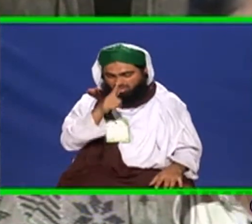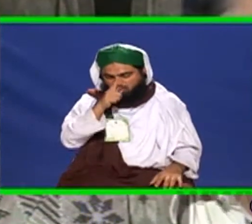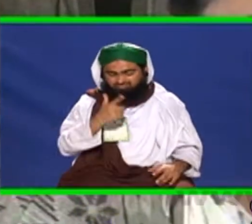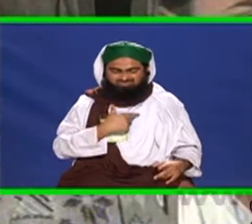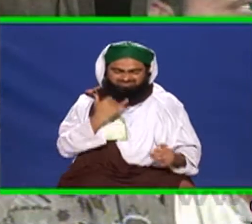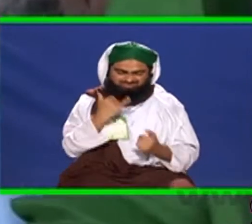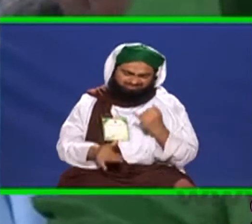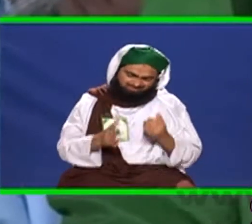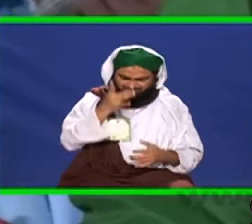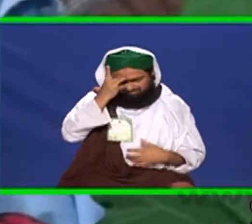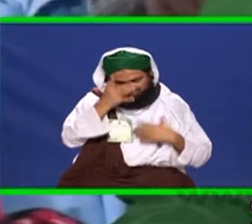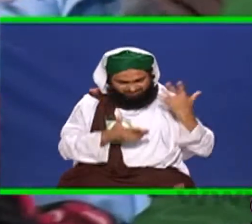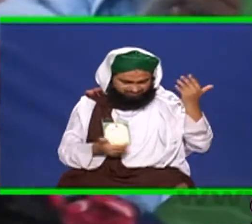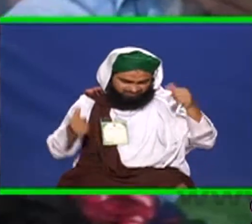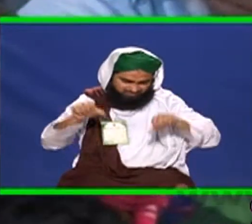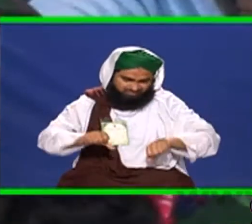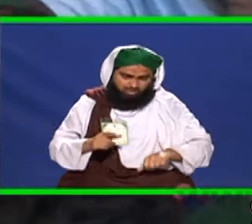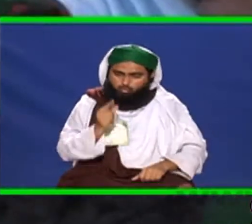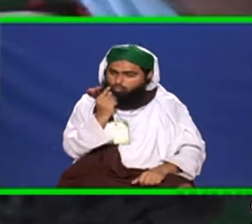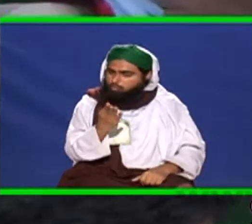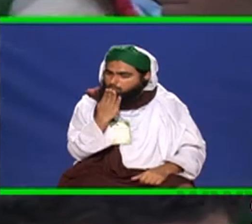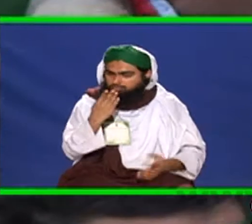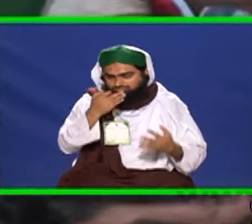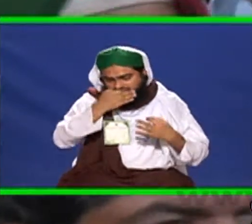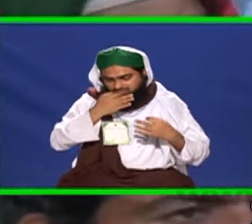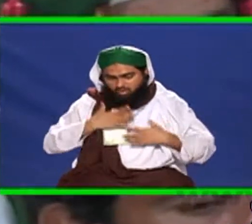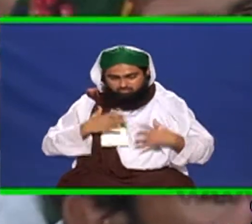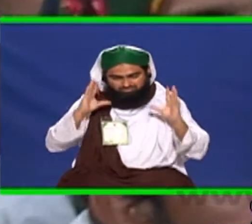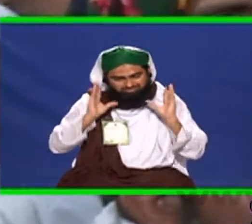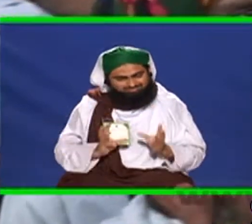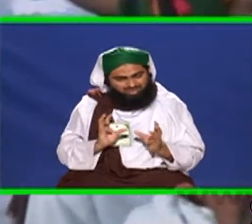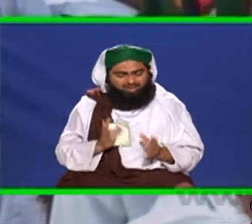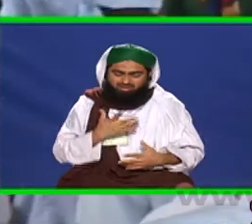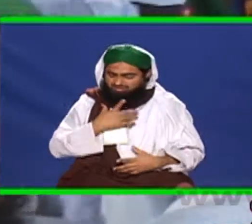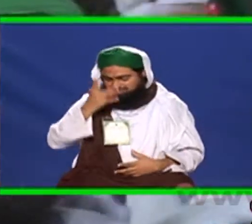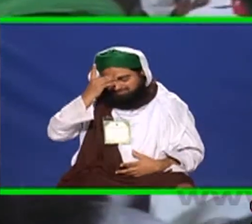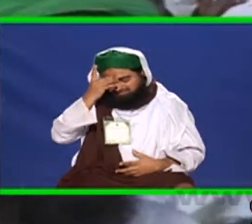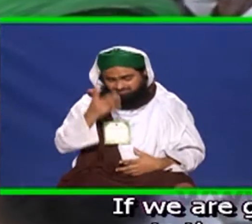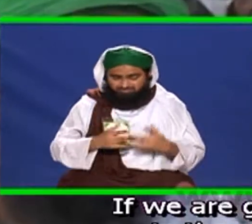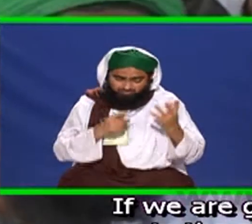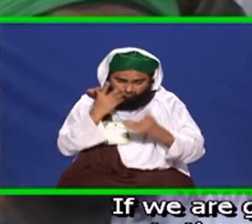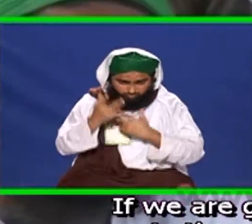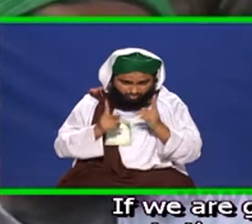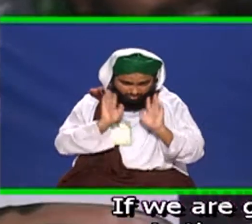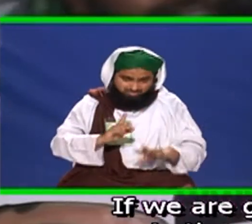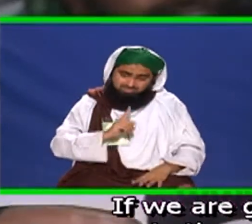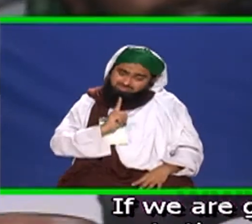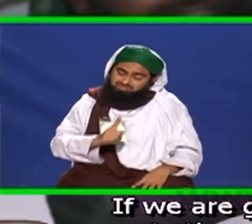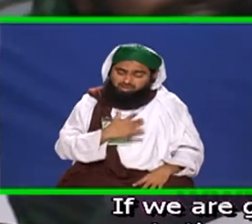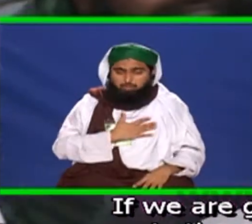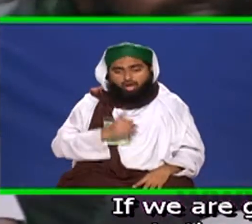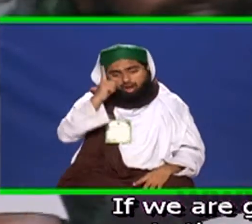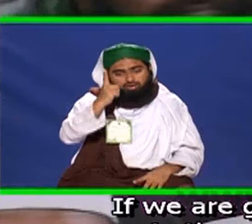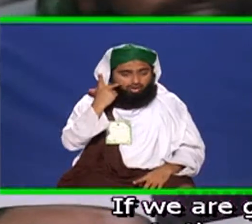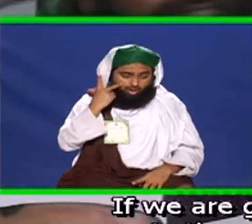अपना इंप्रेशन खराब पड़ जाएगा, अपना भरम टूट जाएगा, वकार मजबूर होगा। हम अगर अल्लाह